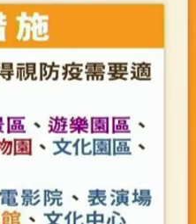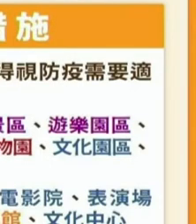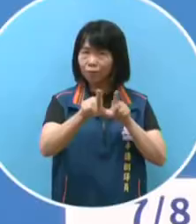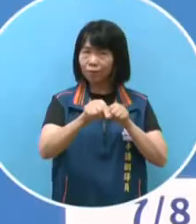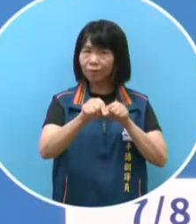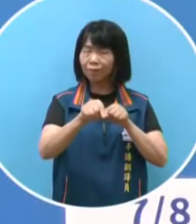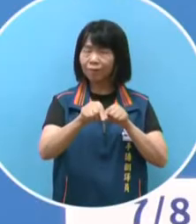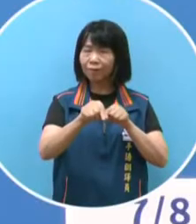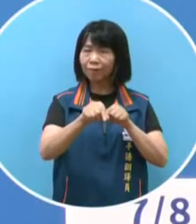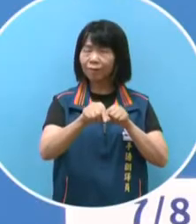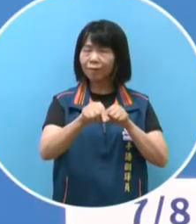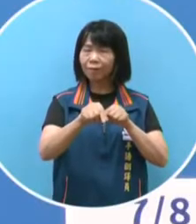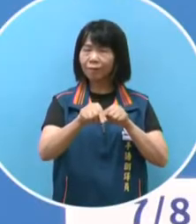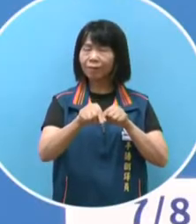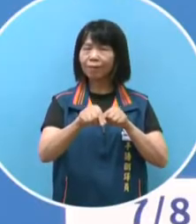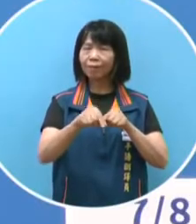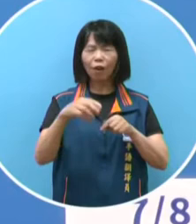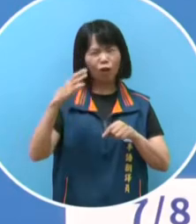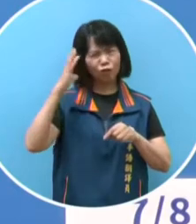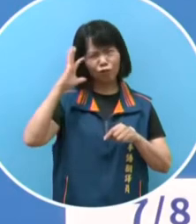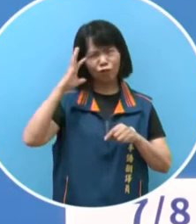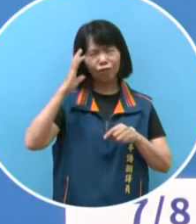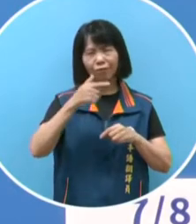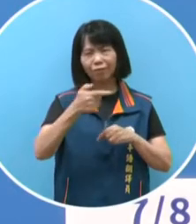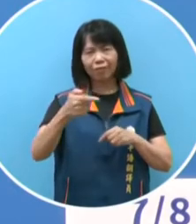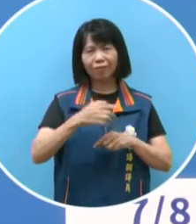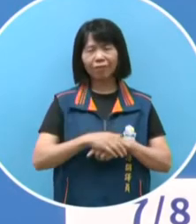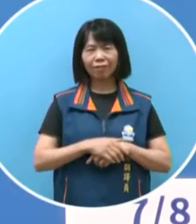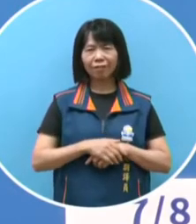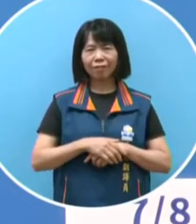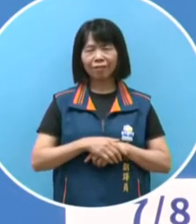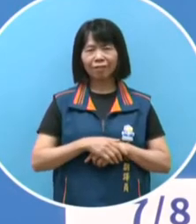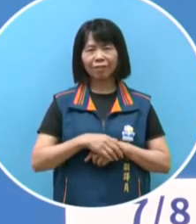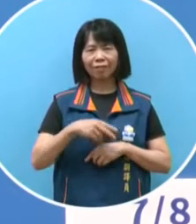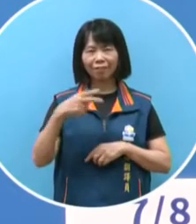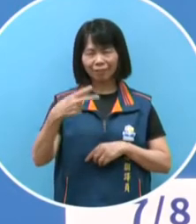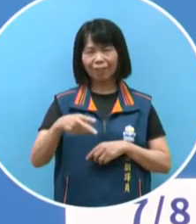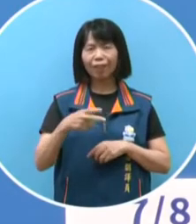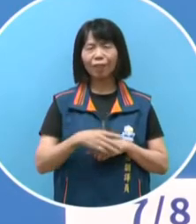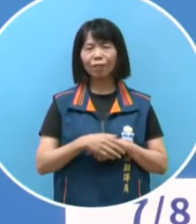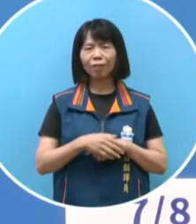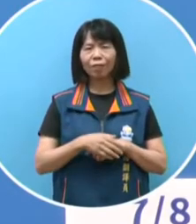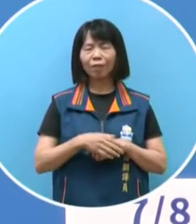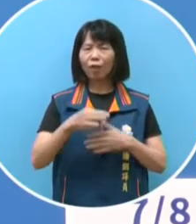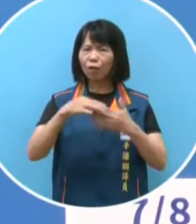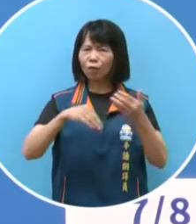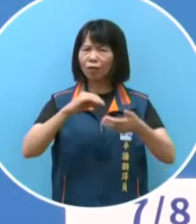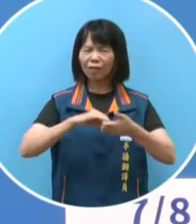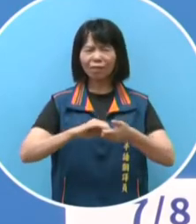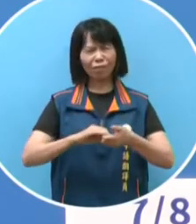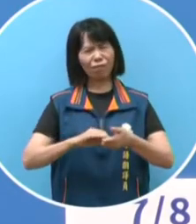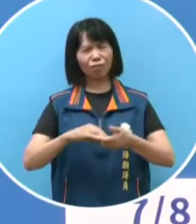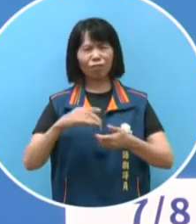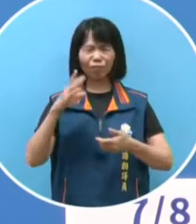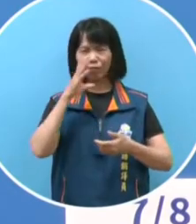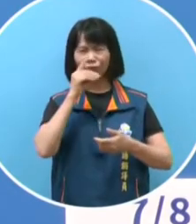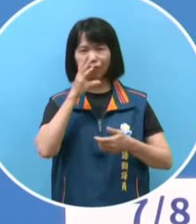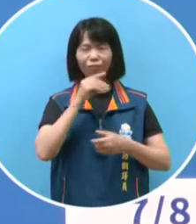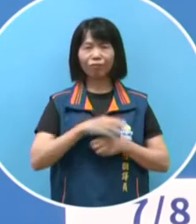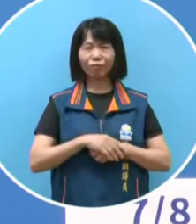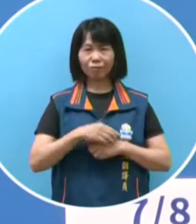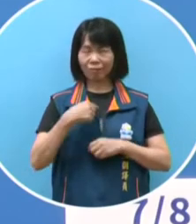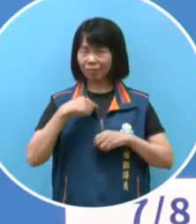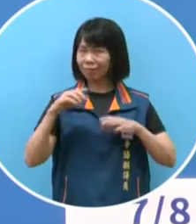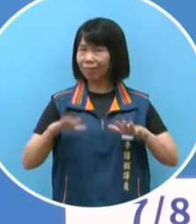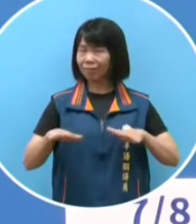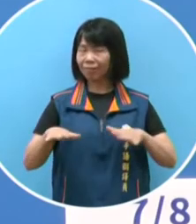实非常非常的复杂，也非常的有一些是蛮矛盾的。所以在现在